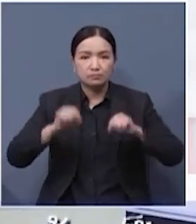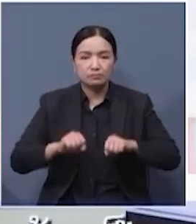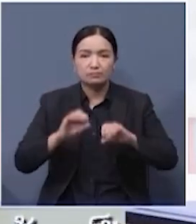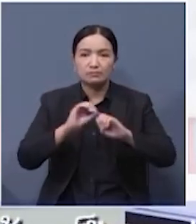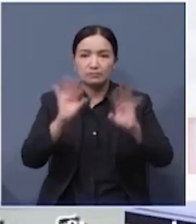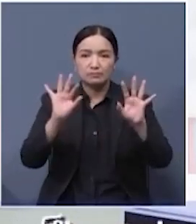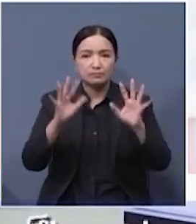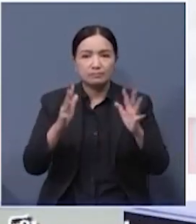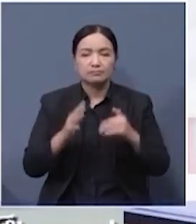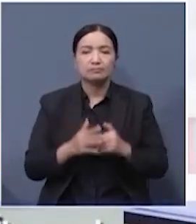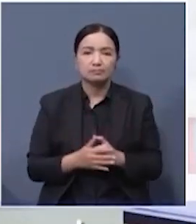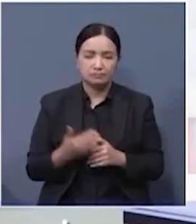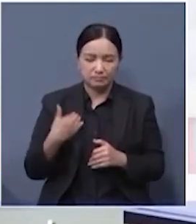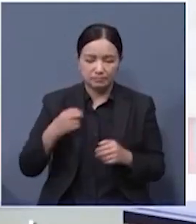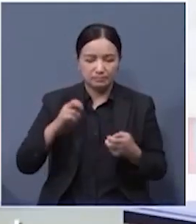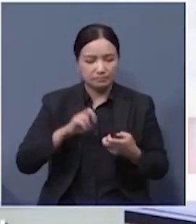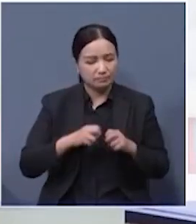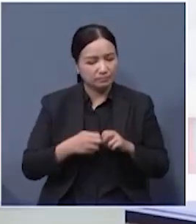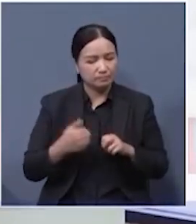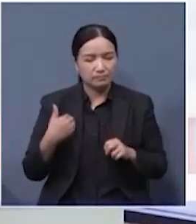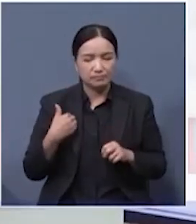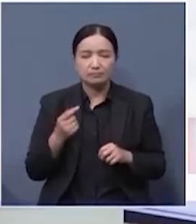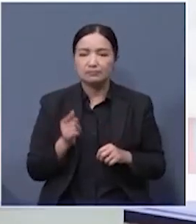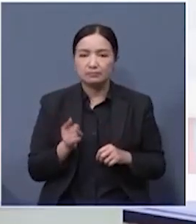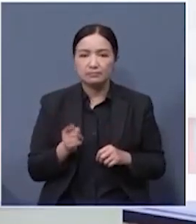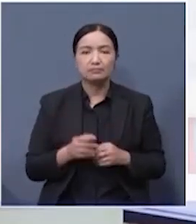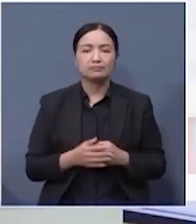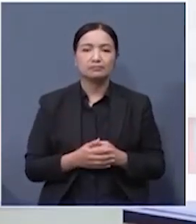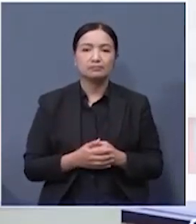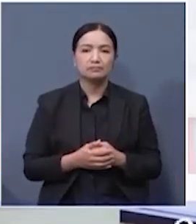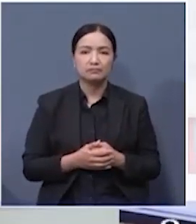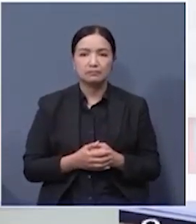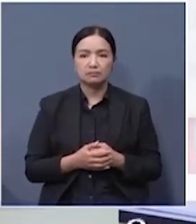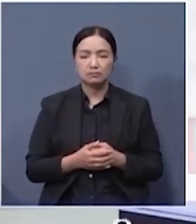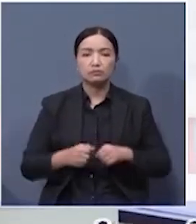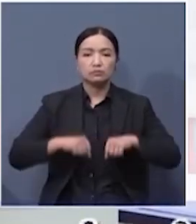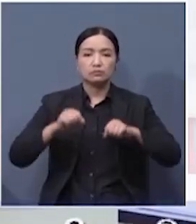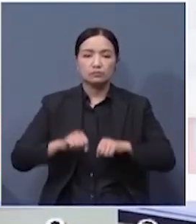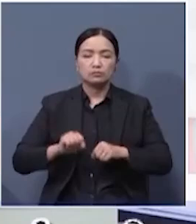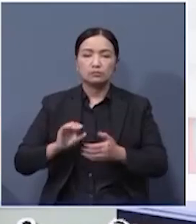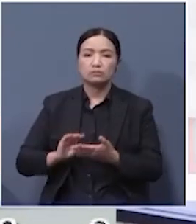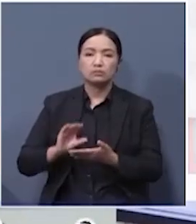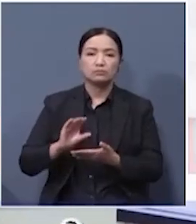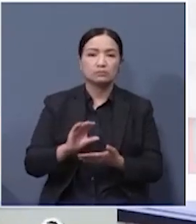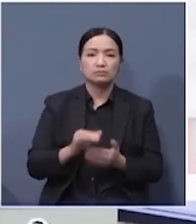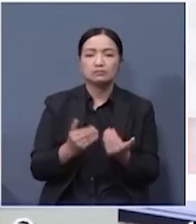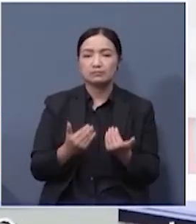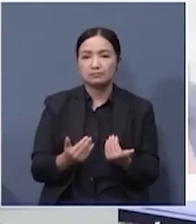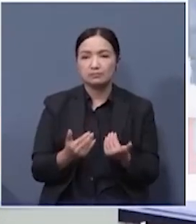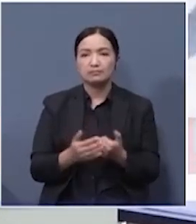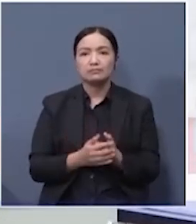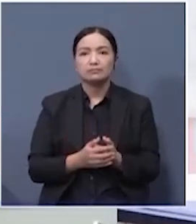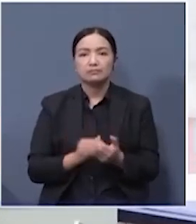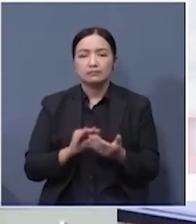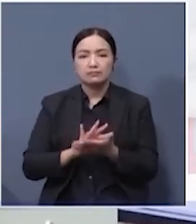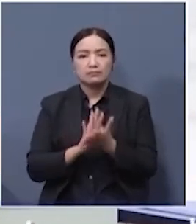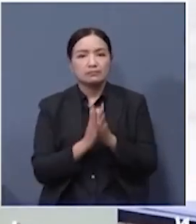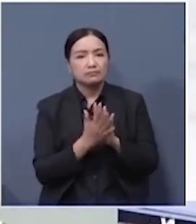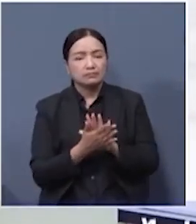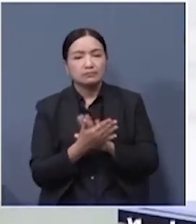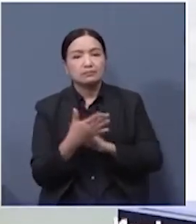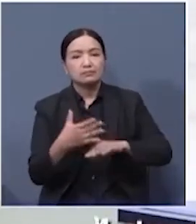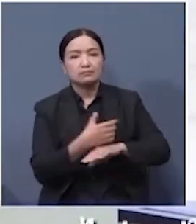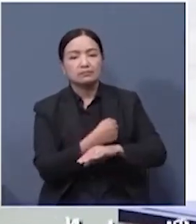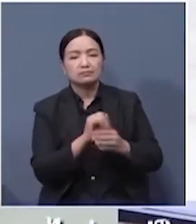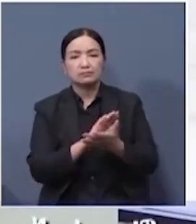เนี่ยมันจะมีปัญหาตามมาแน่นอนแต่ถ้าอนุมัติแล้วตอนนี้มันมีการเปลี่ยนแปลงทางการ